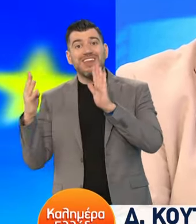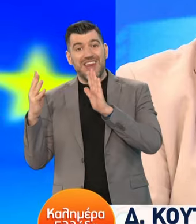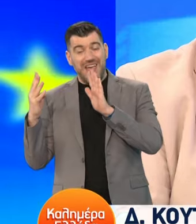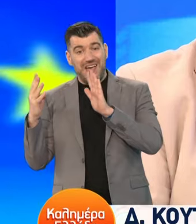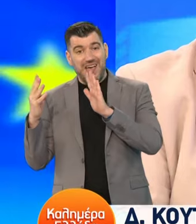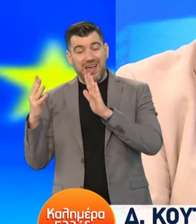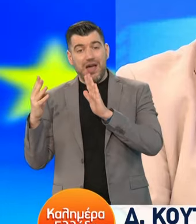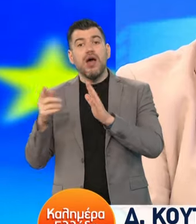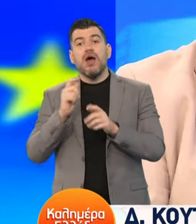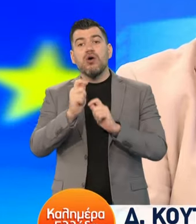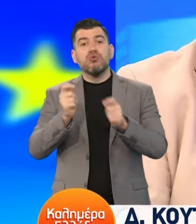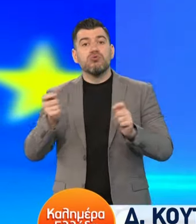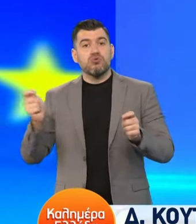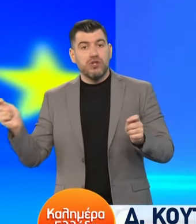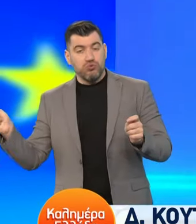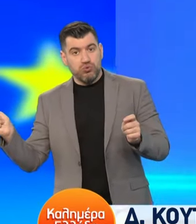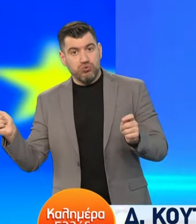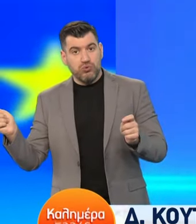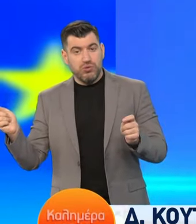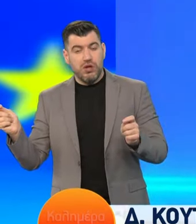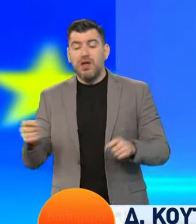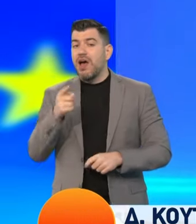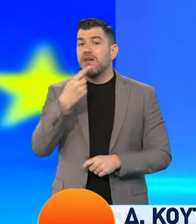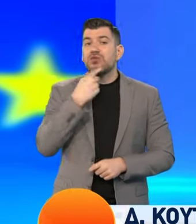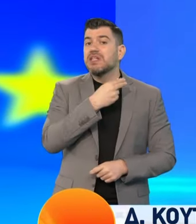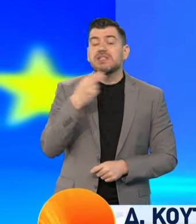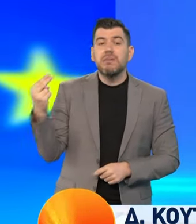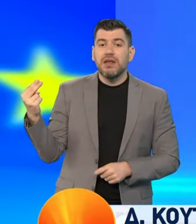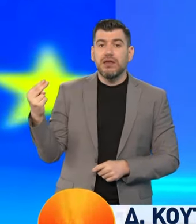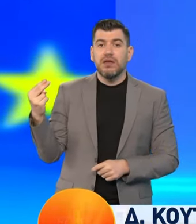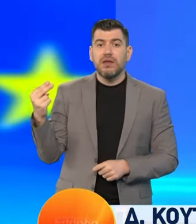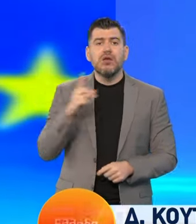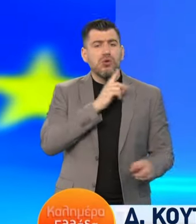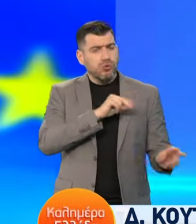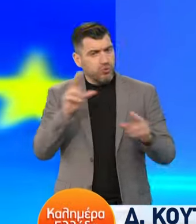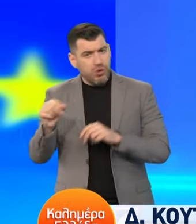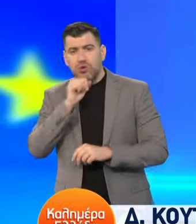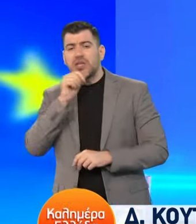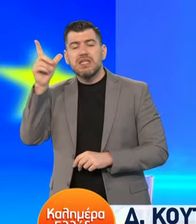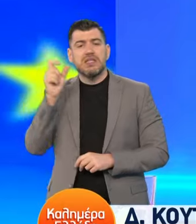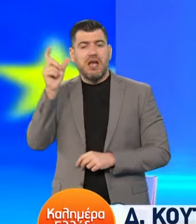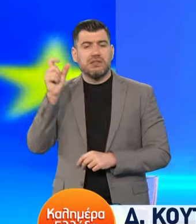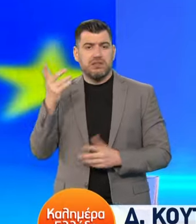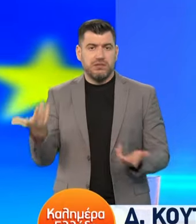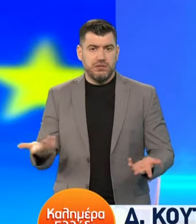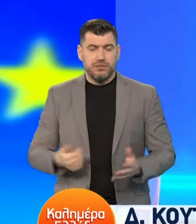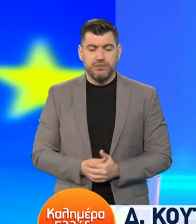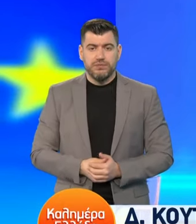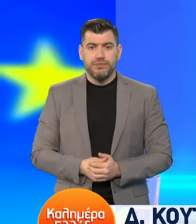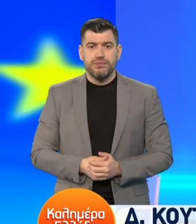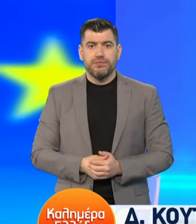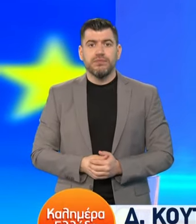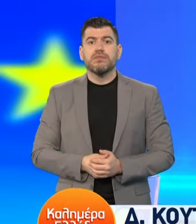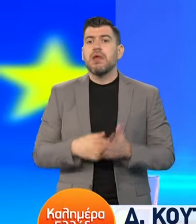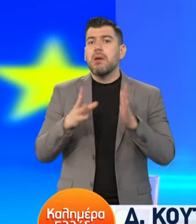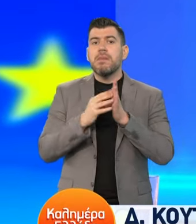των μισθών, για παράδειγμα. Ξέρετε αναλόγως... τι σημαίνει αυτό. Και αντίστοιχα οι συντάξεις. Ξέρετε τι σημαίνει αυτό πρακτικά όταν πάει να